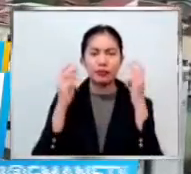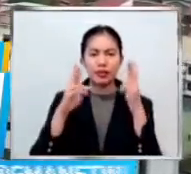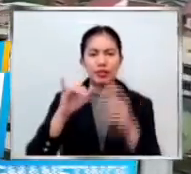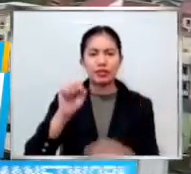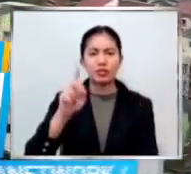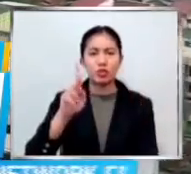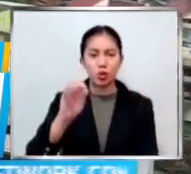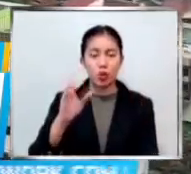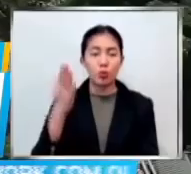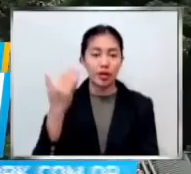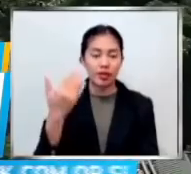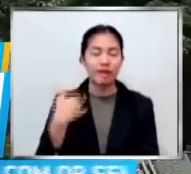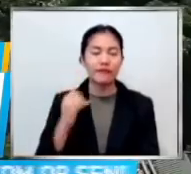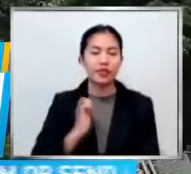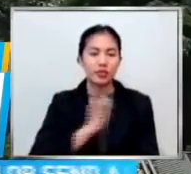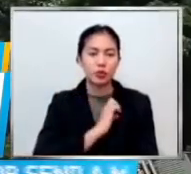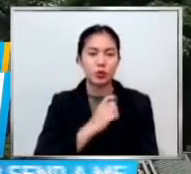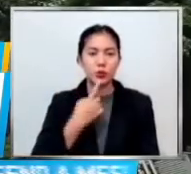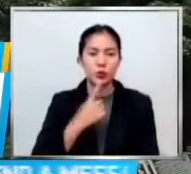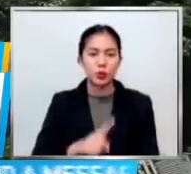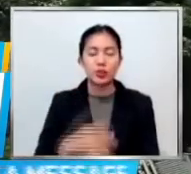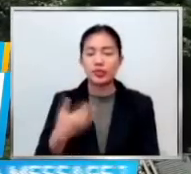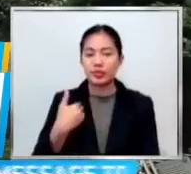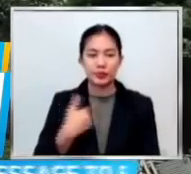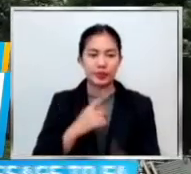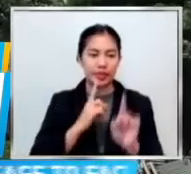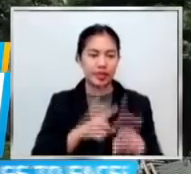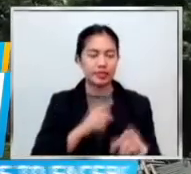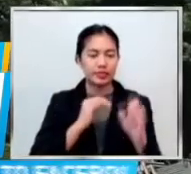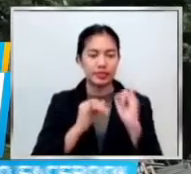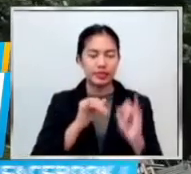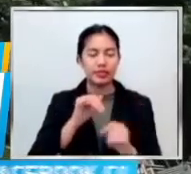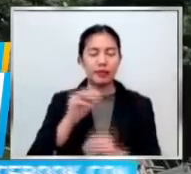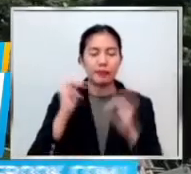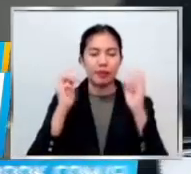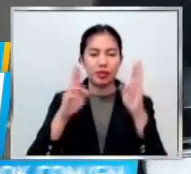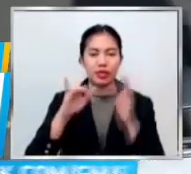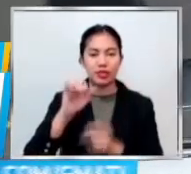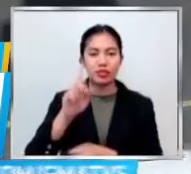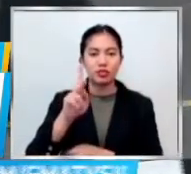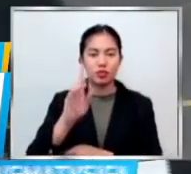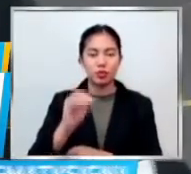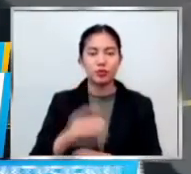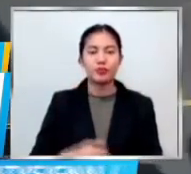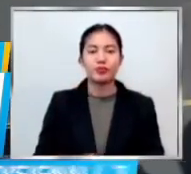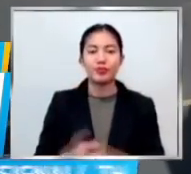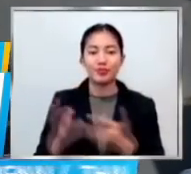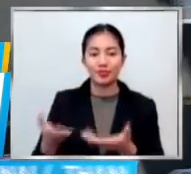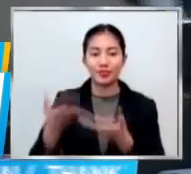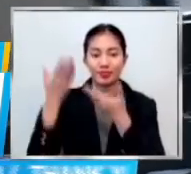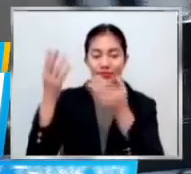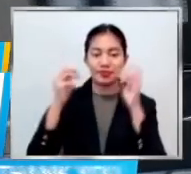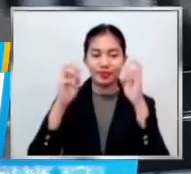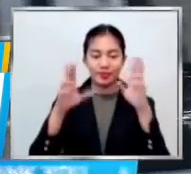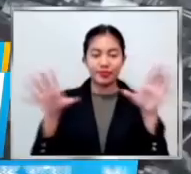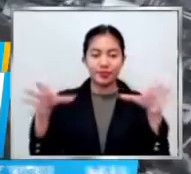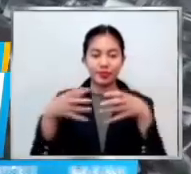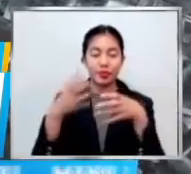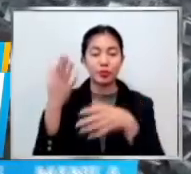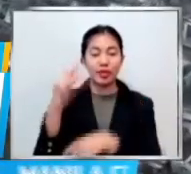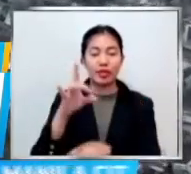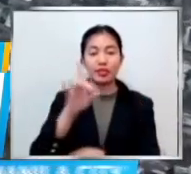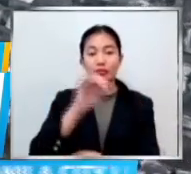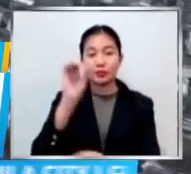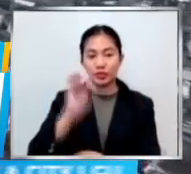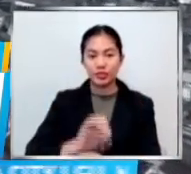pang pahayag kaugnay nito si Mayor Isko. May rekomenda raw ito ng Metro Manila Mayors dahil 89% na ng target population ng Metro